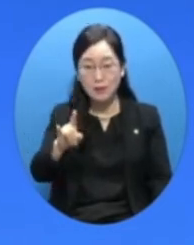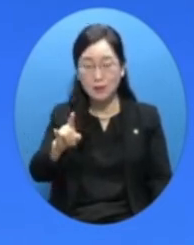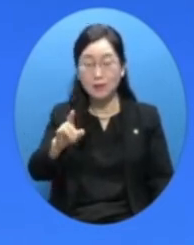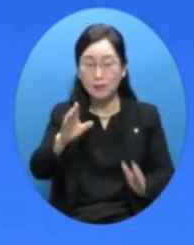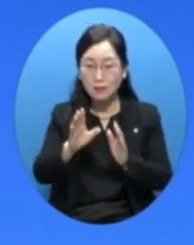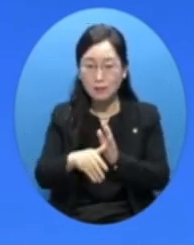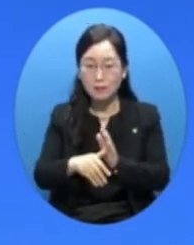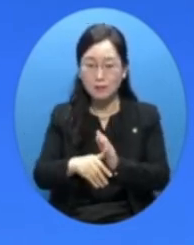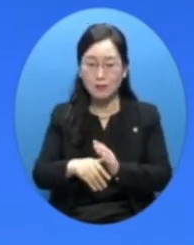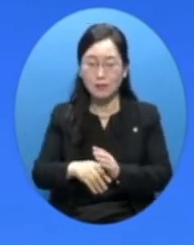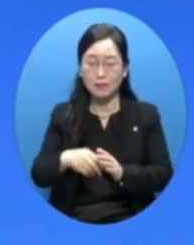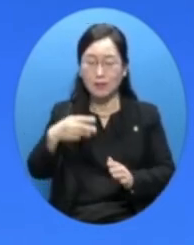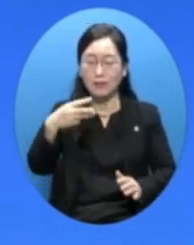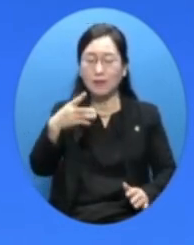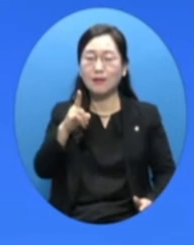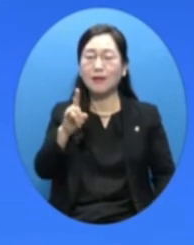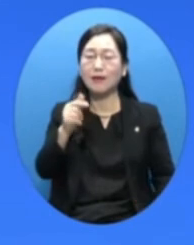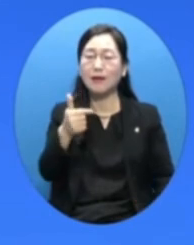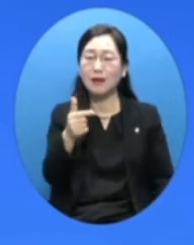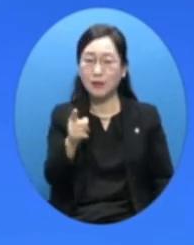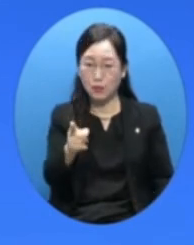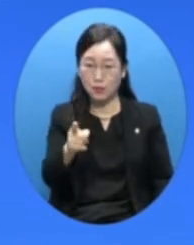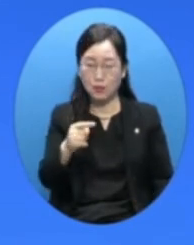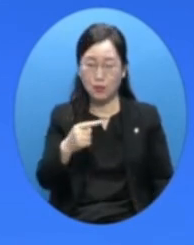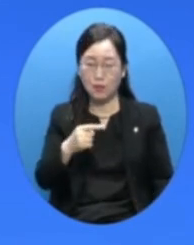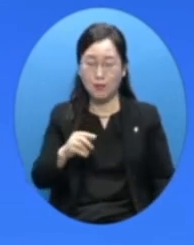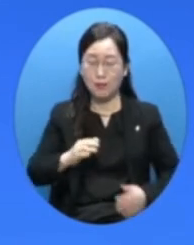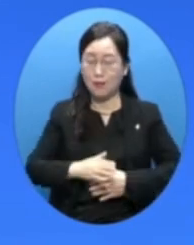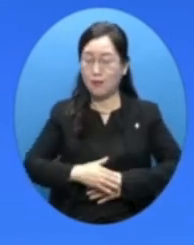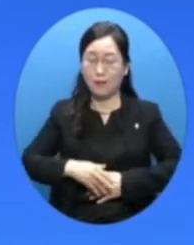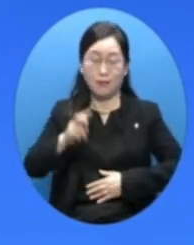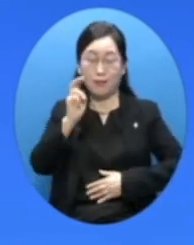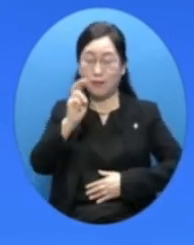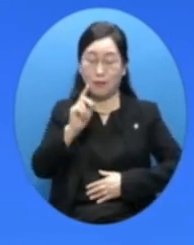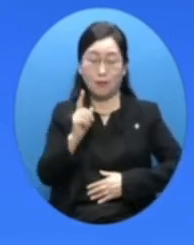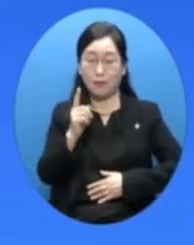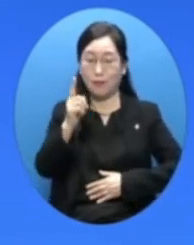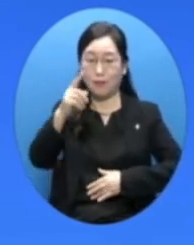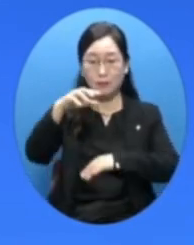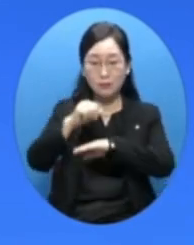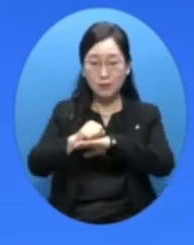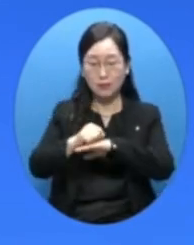테너로서 많은 사람에게 감동을 주었던 이분도